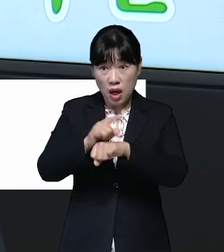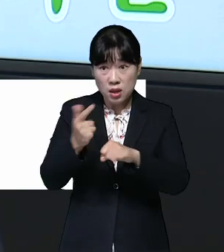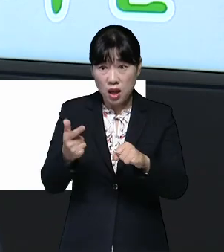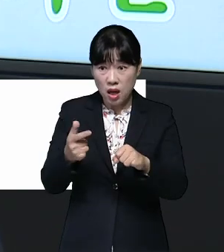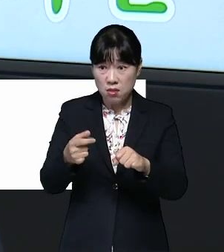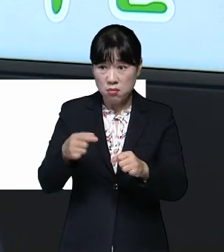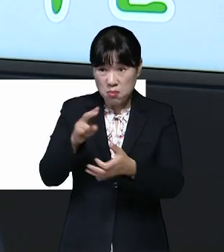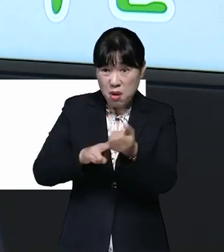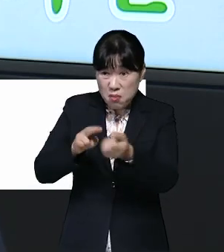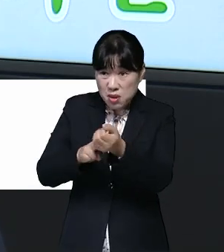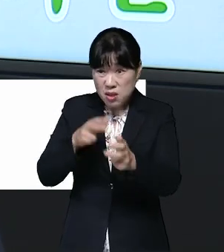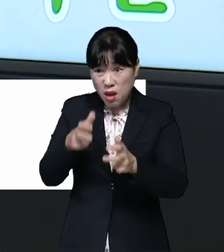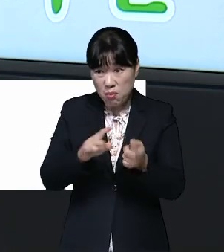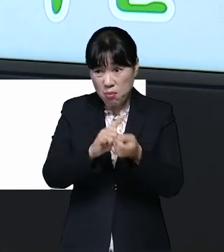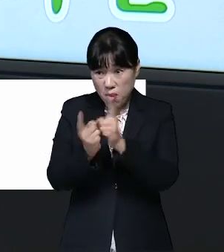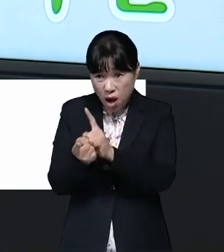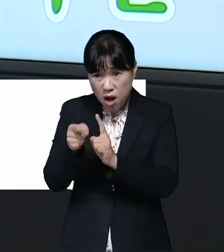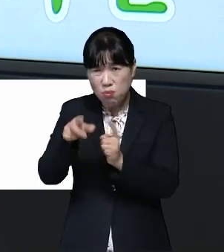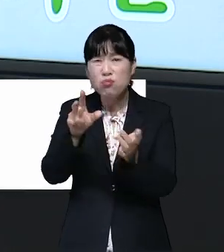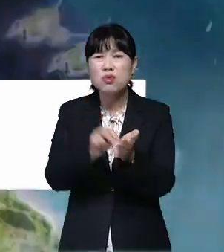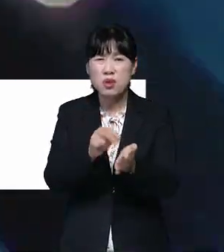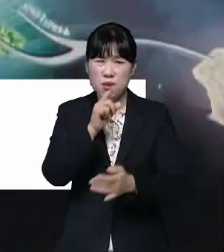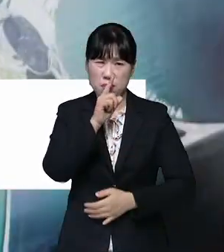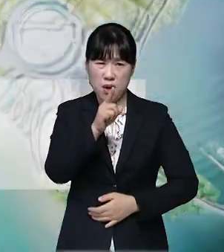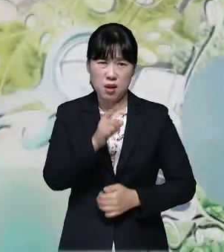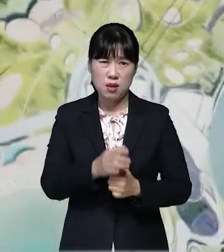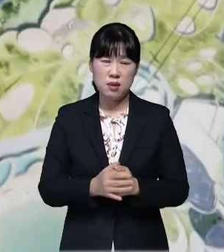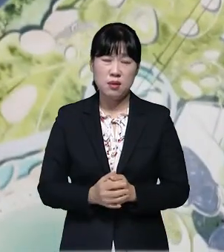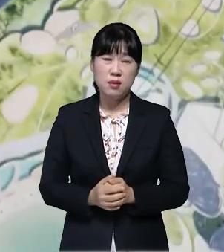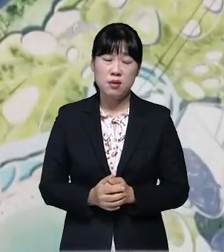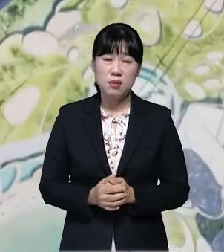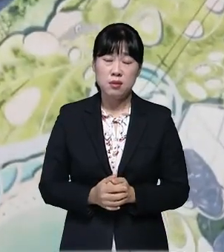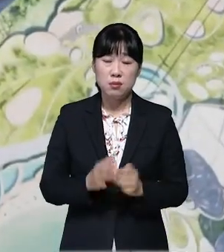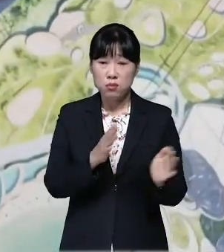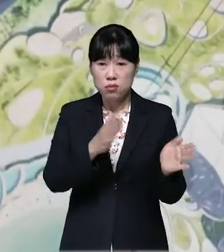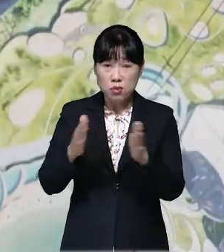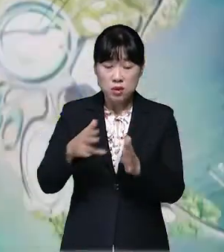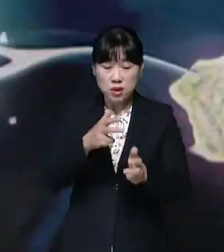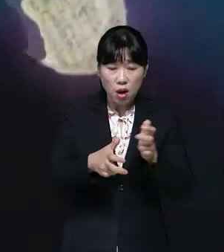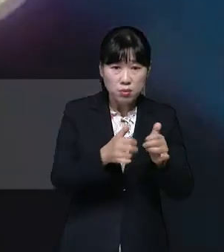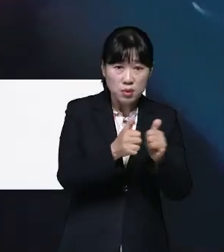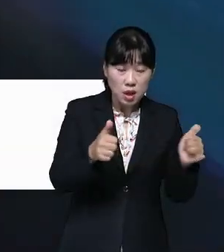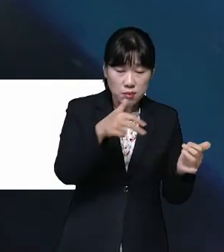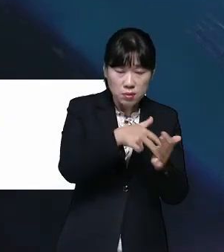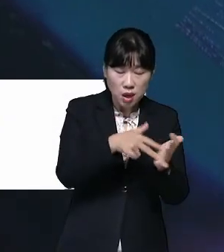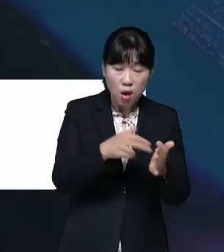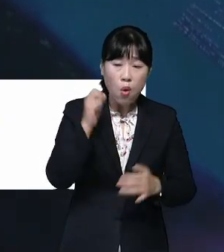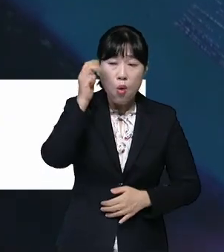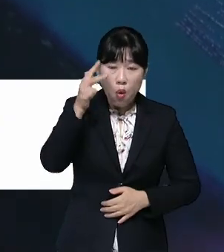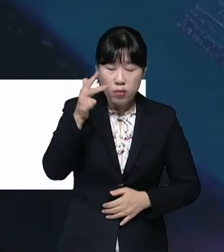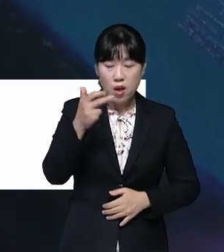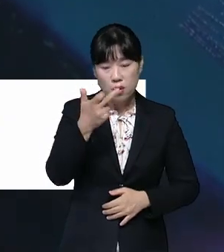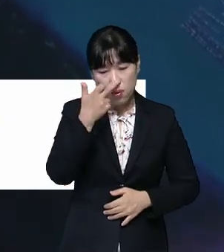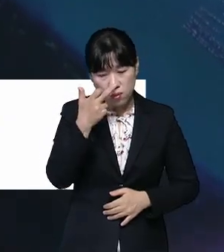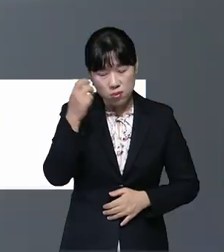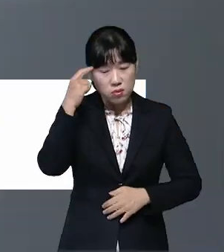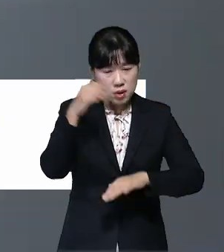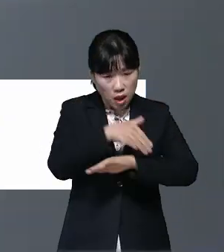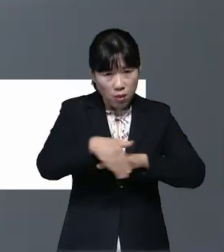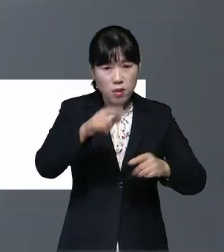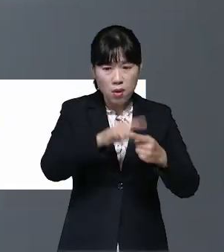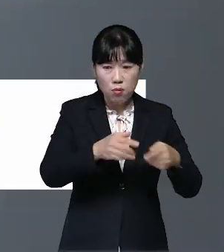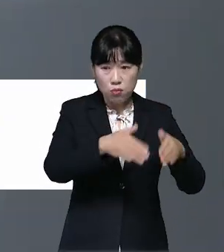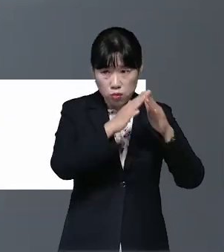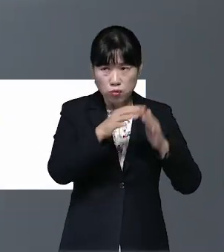사업으로 전환된다. 이런 문제점을 저희들은 지적하고 있는 것입니다. 반면 사업자는 호텔과 콘도는 예정대로 짓고 체류형